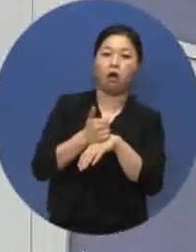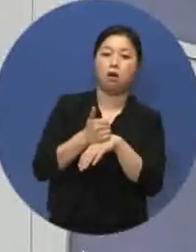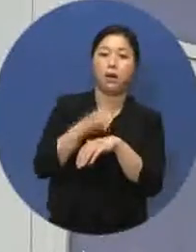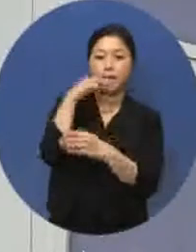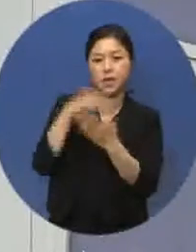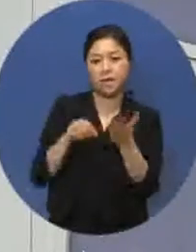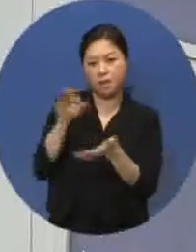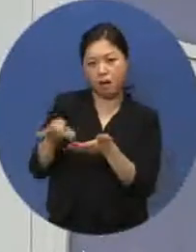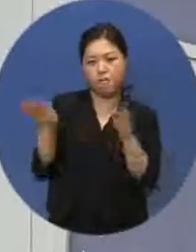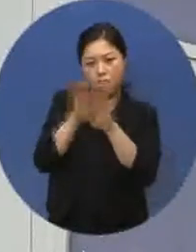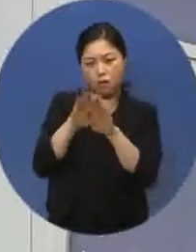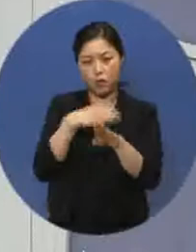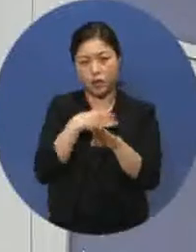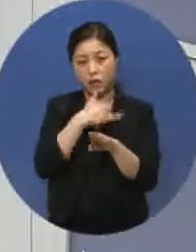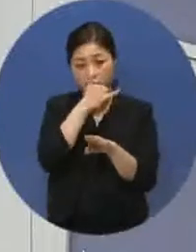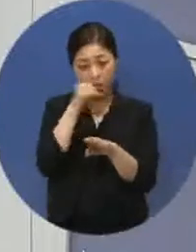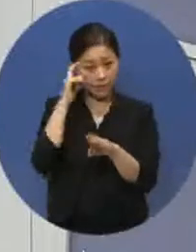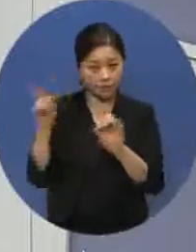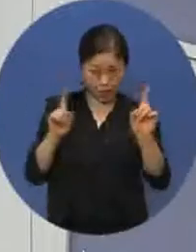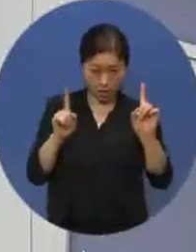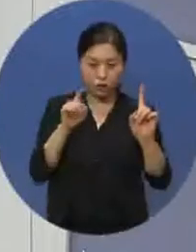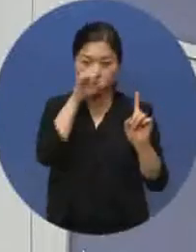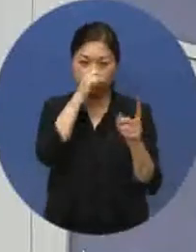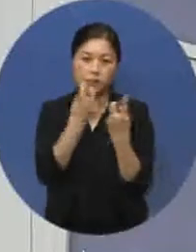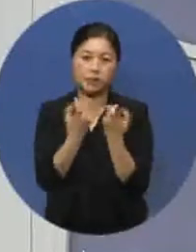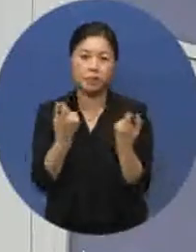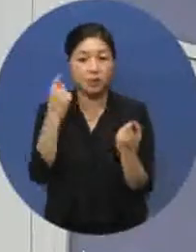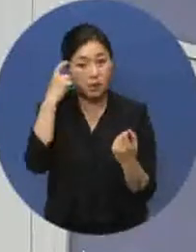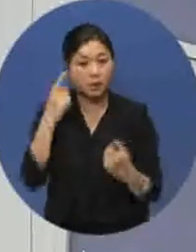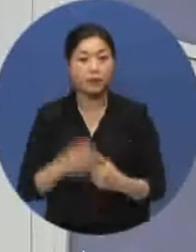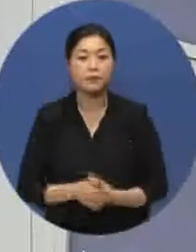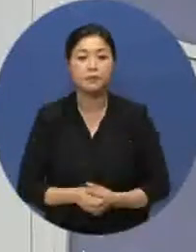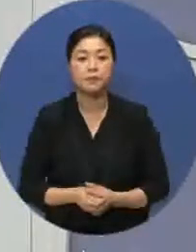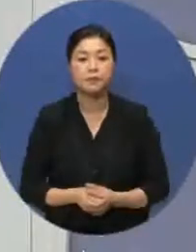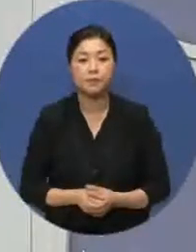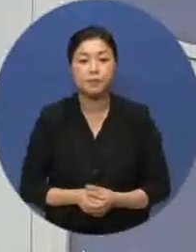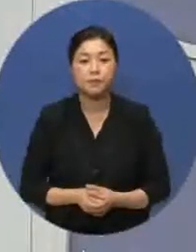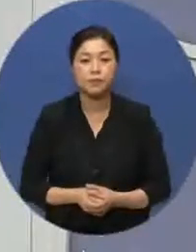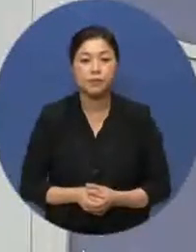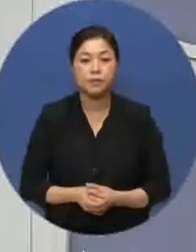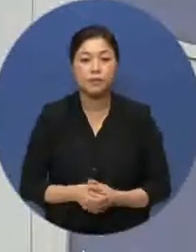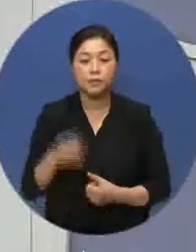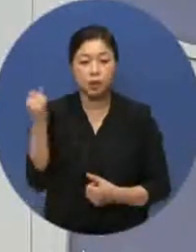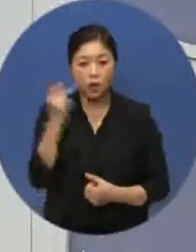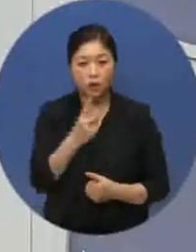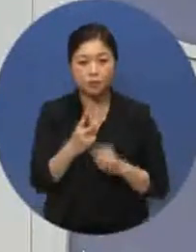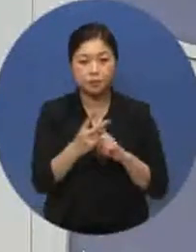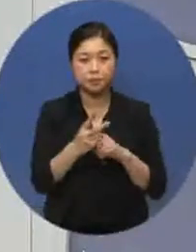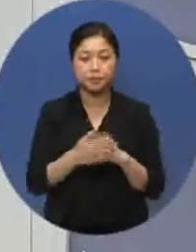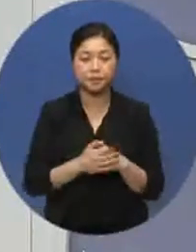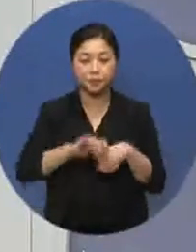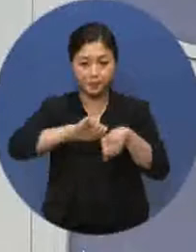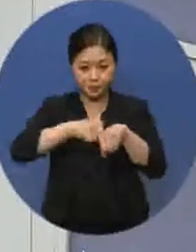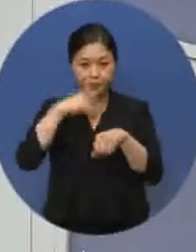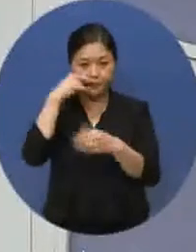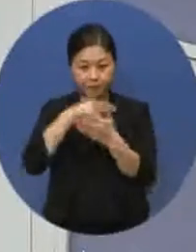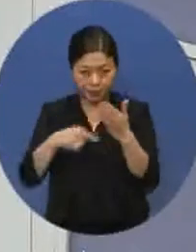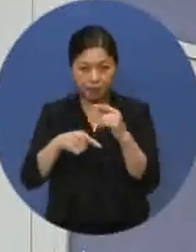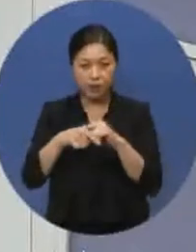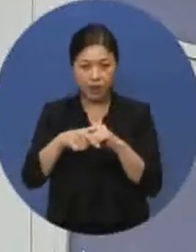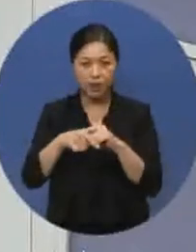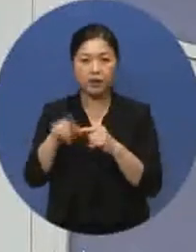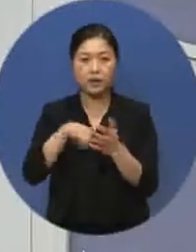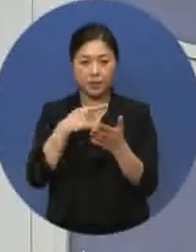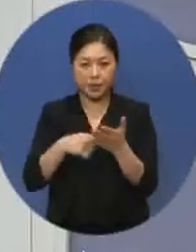있다라는 경각심을 길러주는 좋은 방법이라고 생각합니다. 그리고 이것과 같이 맞물려 있는 게 이제 징벌적 손해배상 제도라고